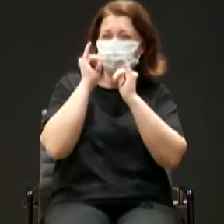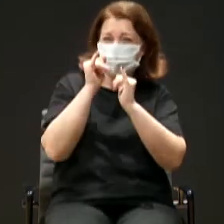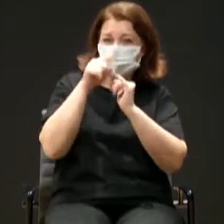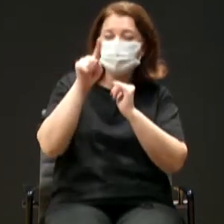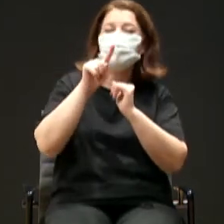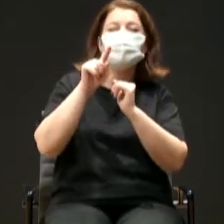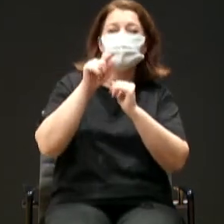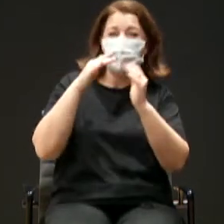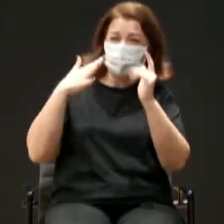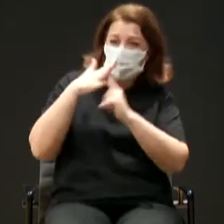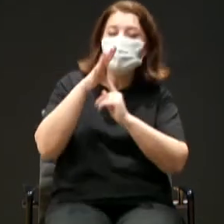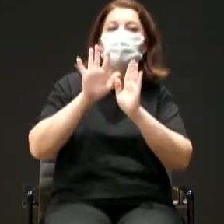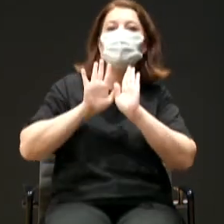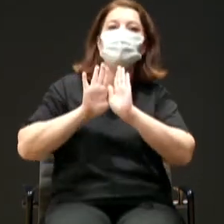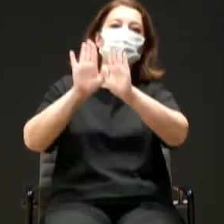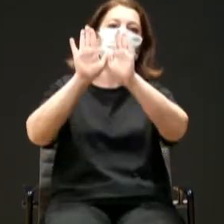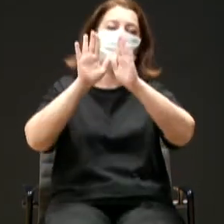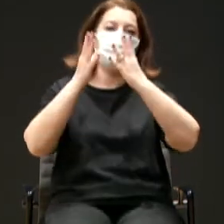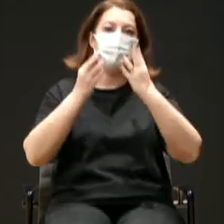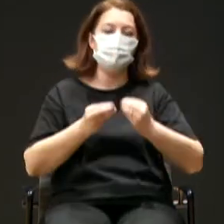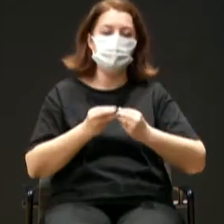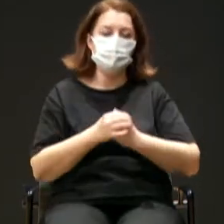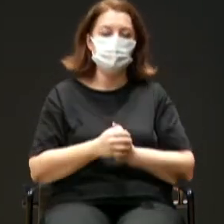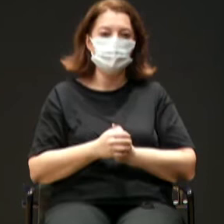emellerine ulaşamamıştır.